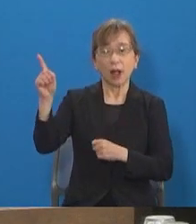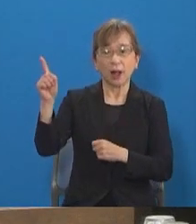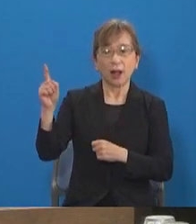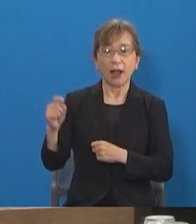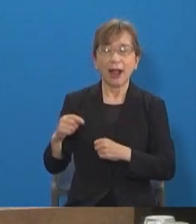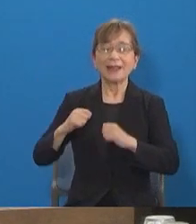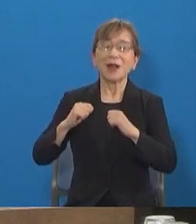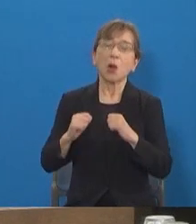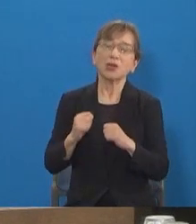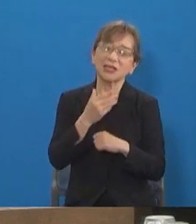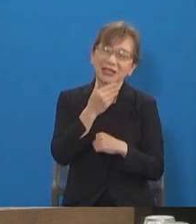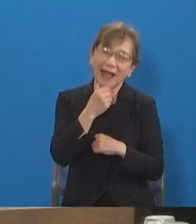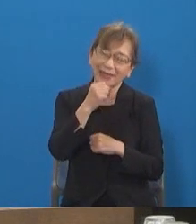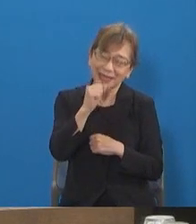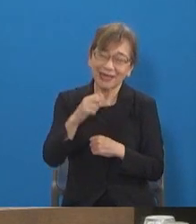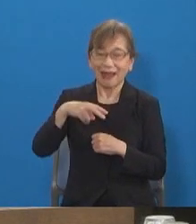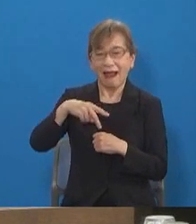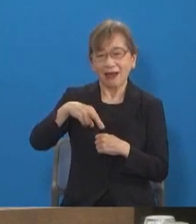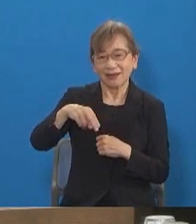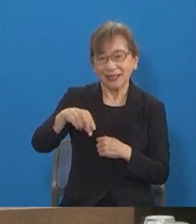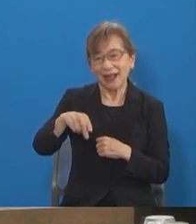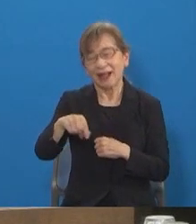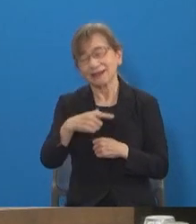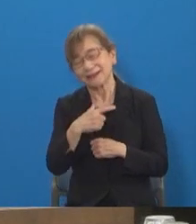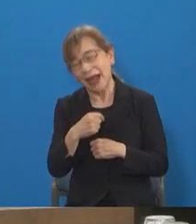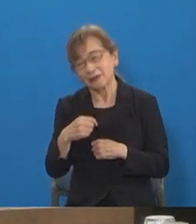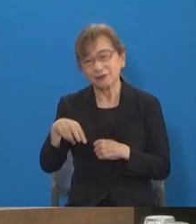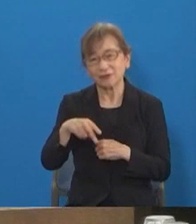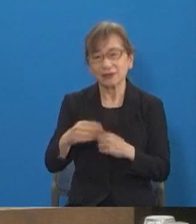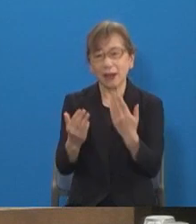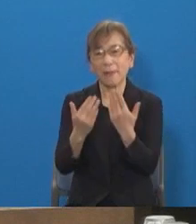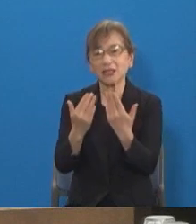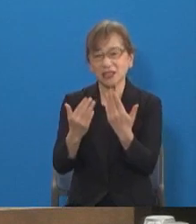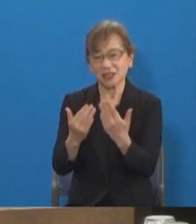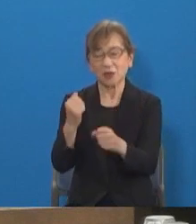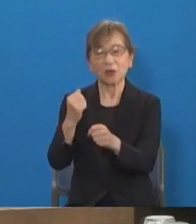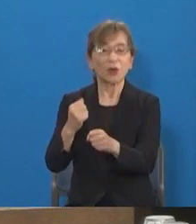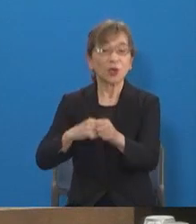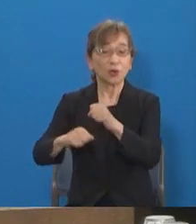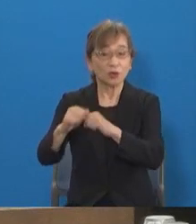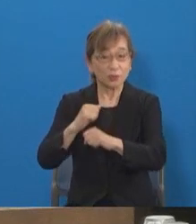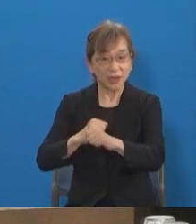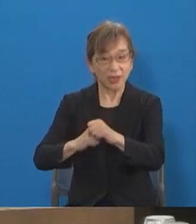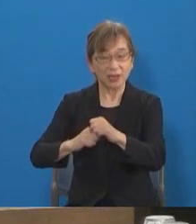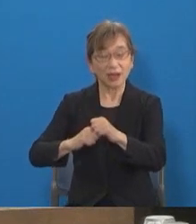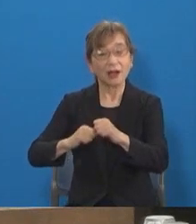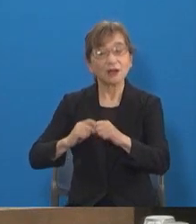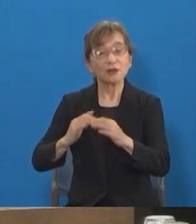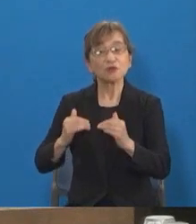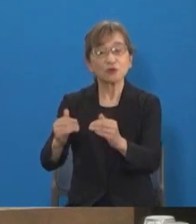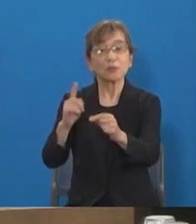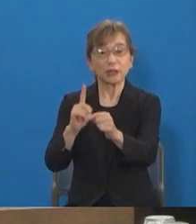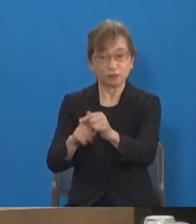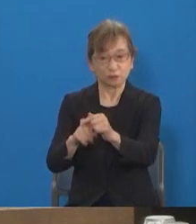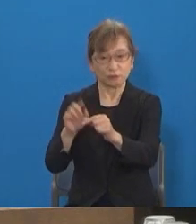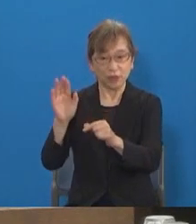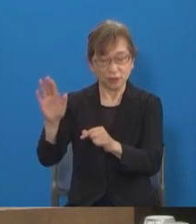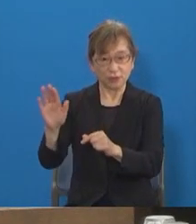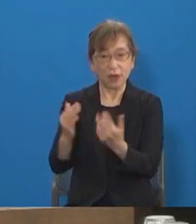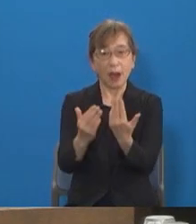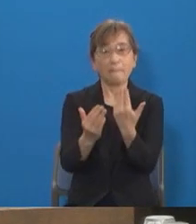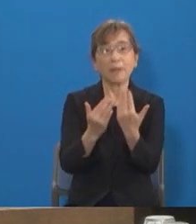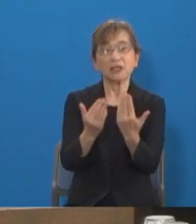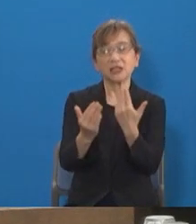居心地がよく歩きたくなる街中の創出に向けた取り組みが進められています。そこでは、街中